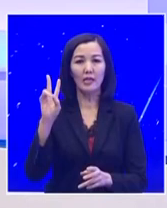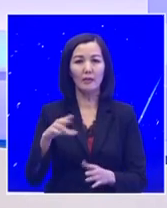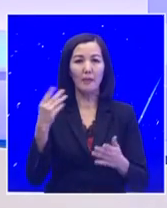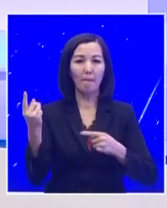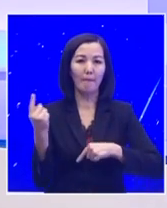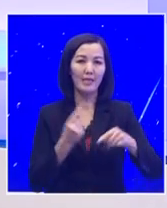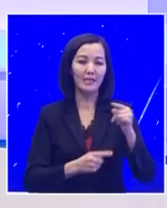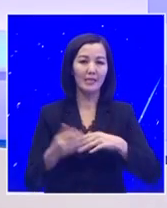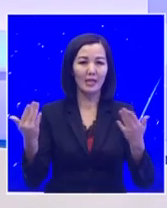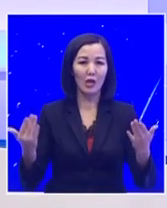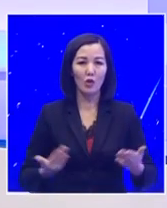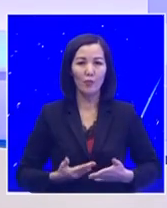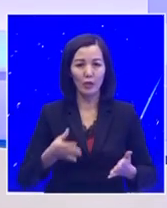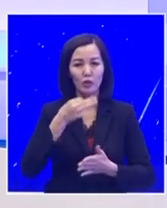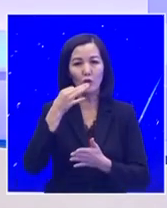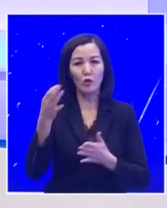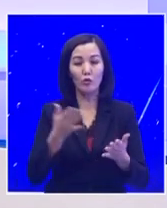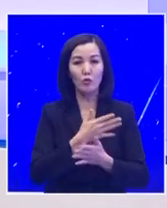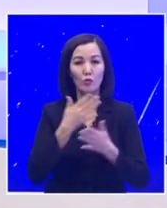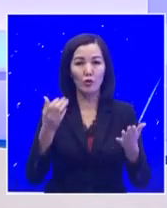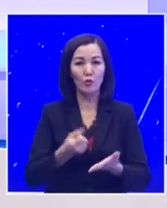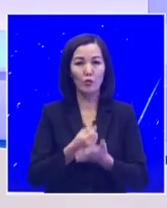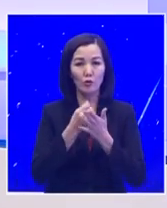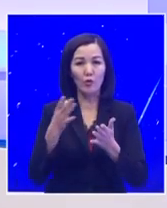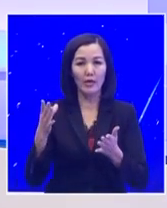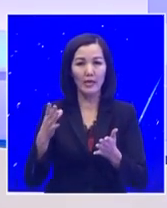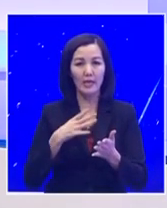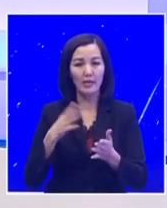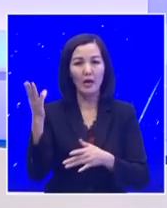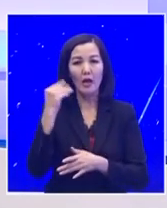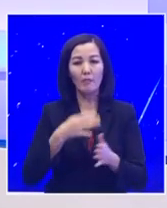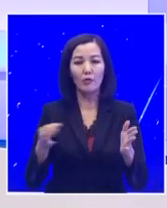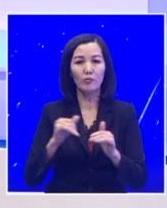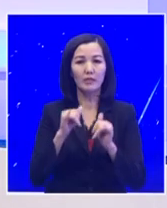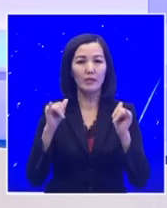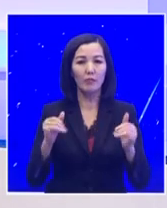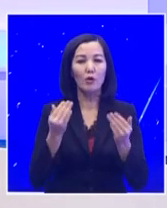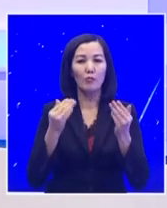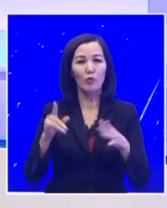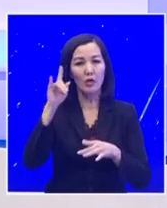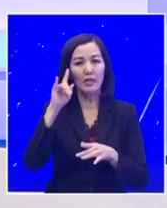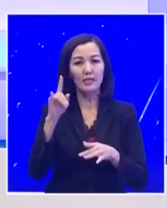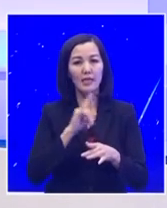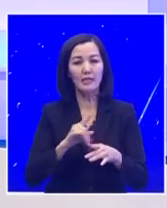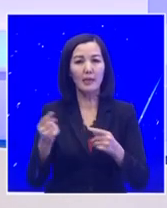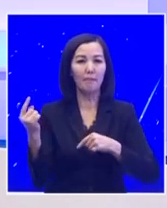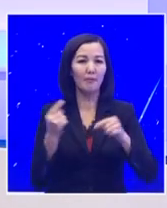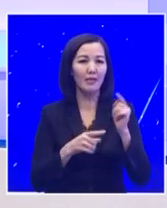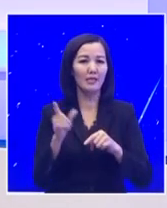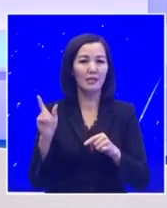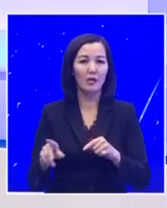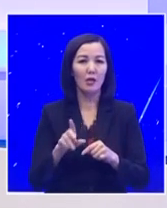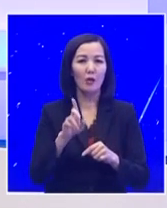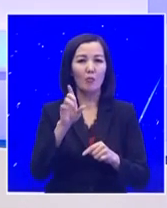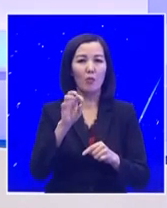жауапкершілігі туралы бастамасы қызу қолдауға ие. Бір жарқын көрінісі Алматы облысында. Бүгін елімізге белгілі бизнесмендер